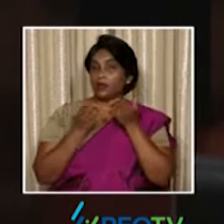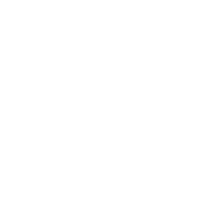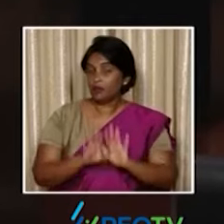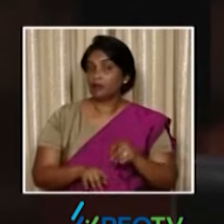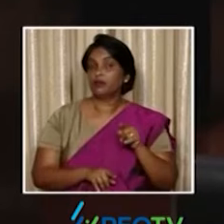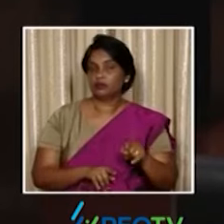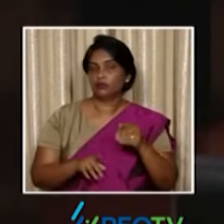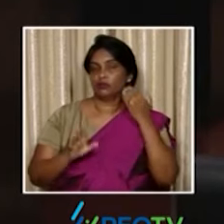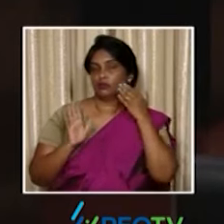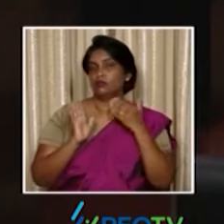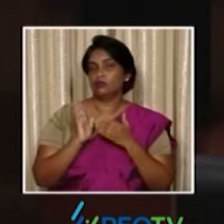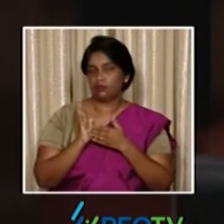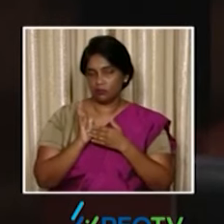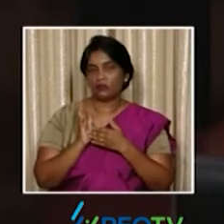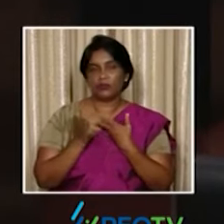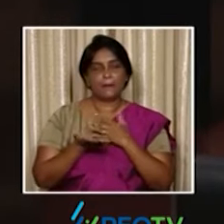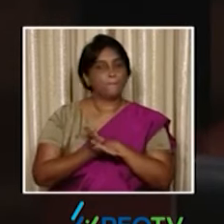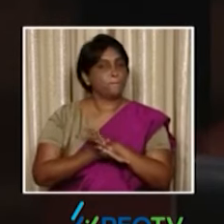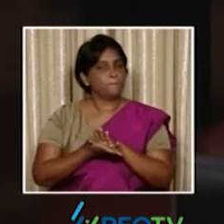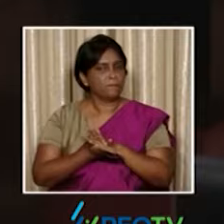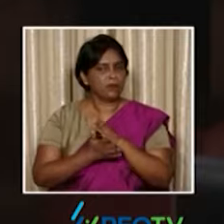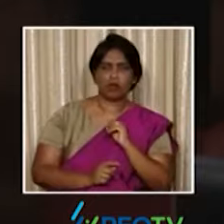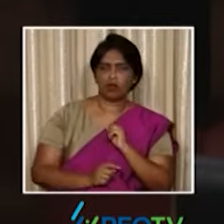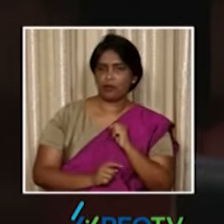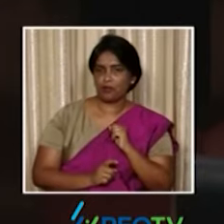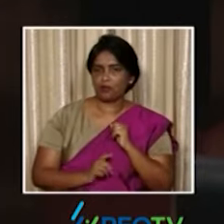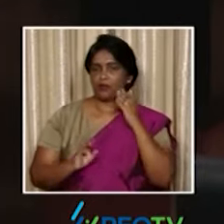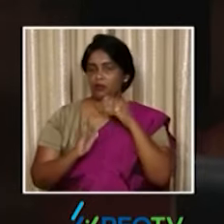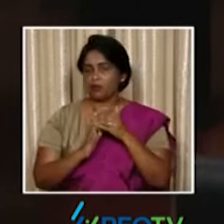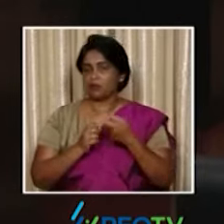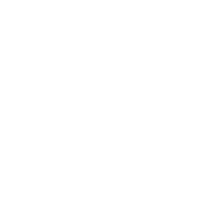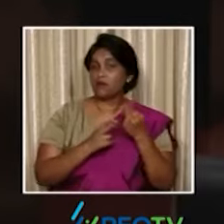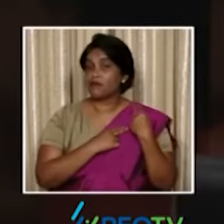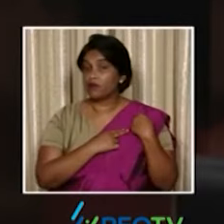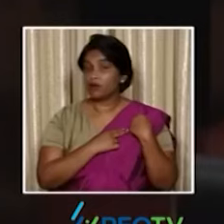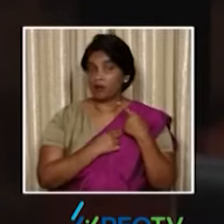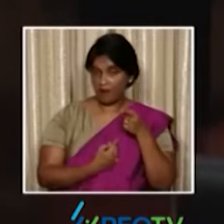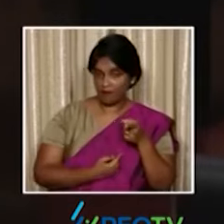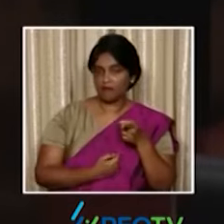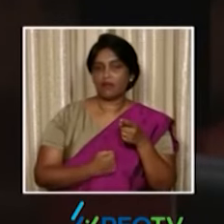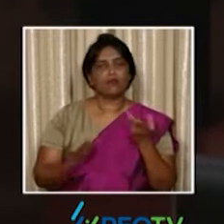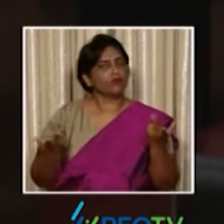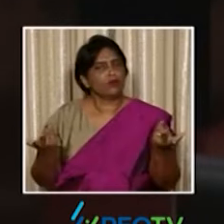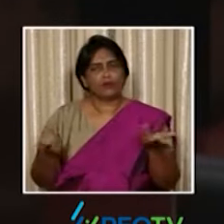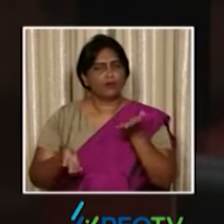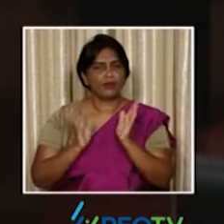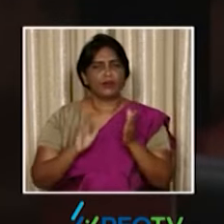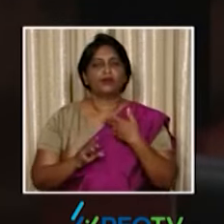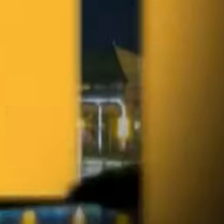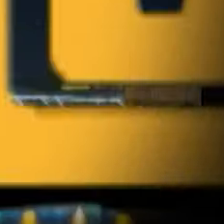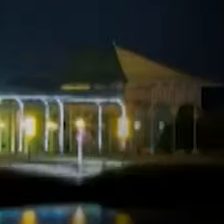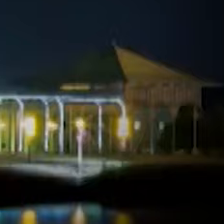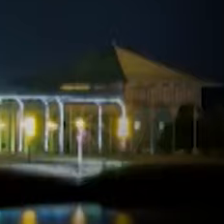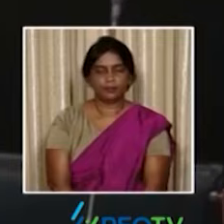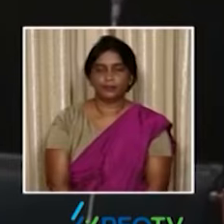තමයි මේ සිද්ධිය සම්බන්ධයෙන් අපිට පැහැදිලිව මොකද්ද වෙලා තියෙන්නේ, ඒකට වග කියන්න ඕන කණ්ඩායමක් ඉන්නවද, කවුද ඒ කියන කාරණේ පැහැදිලි කරන්න